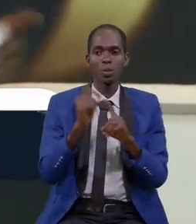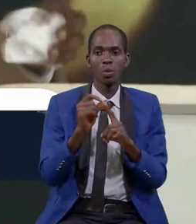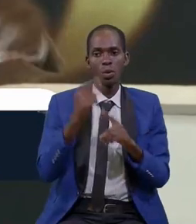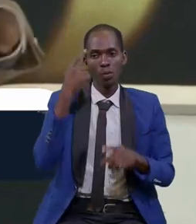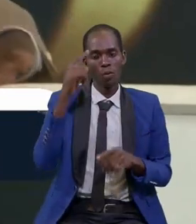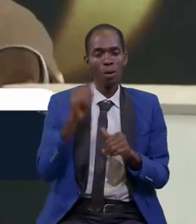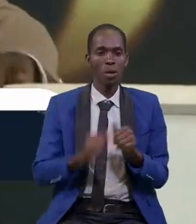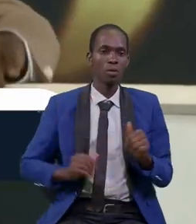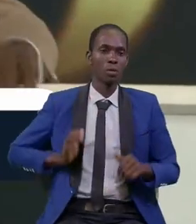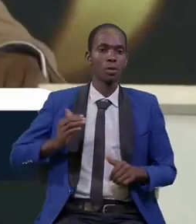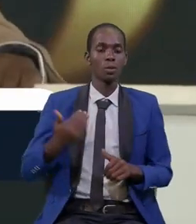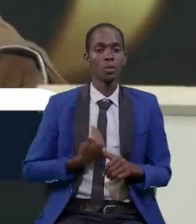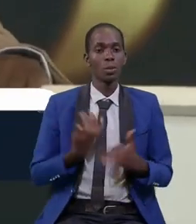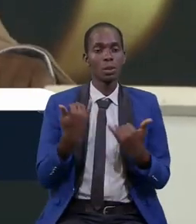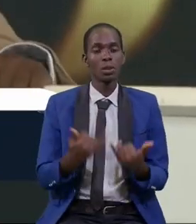chaque âme.